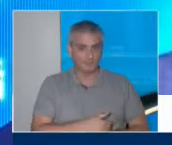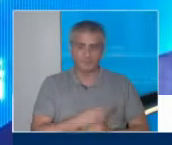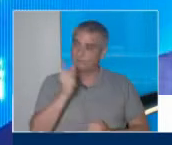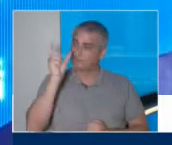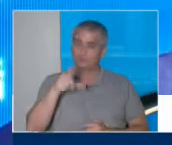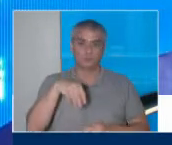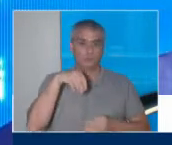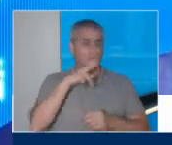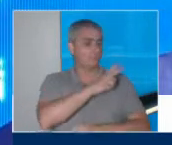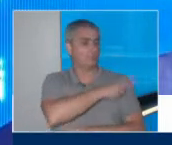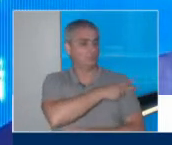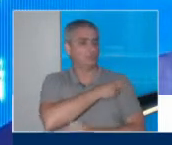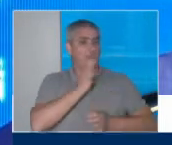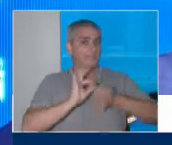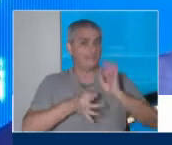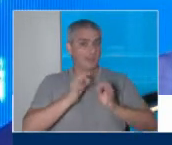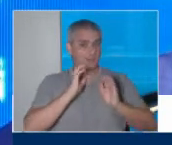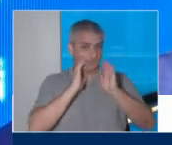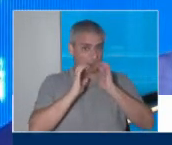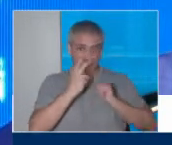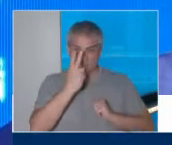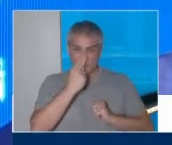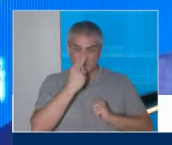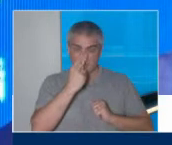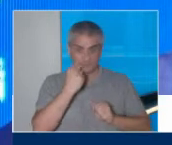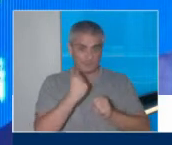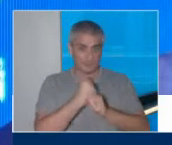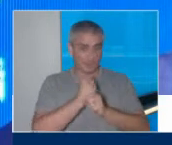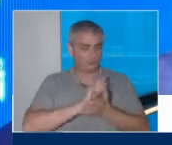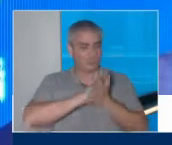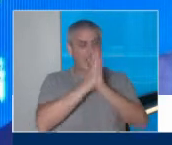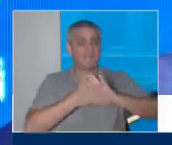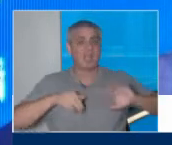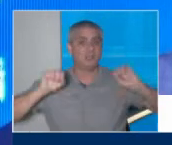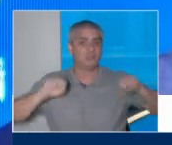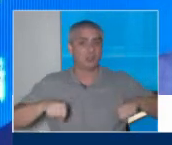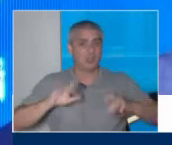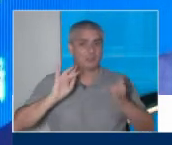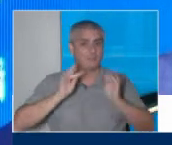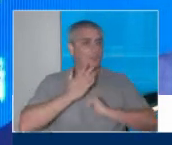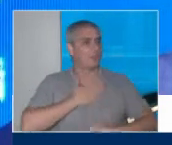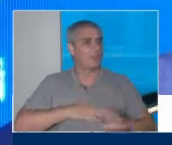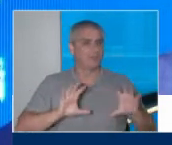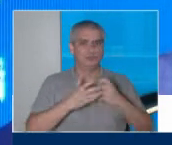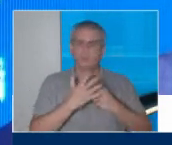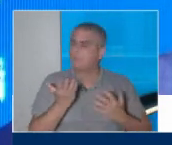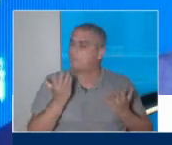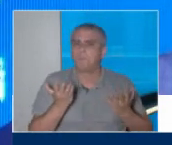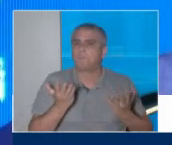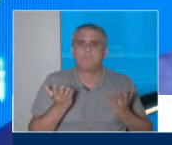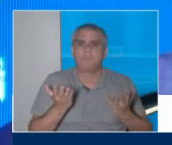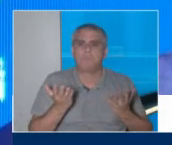גורמים במשטרה, בפרקליטות ובתקשורת מנסים לבצע הפיכה שלטונית בניגוד לרצון העם. מה